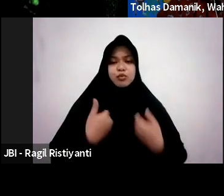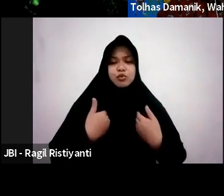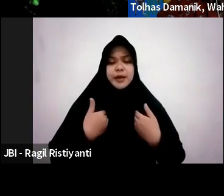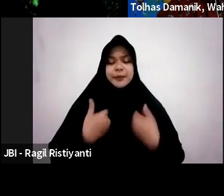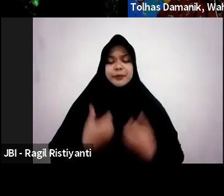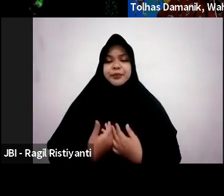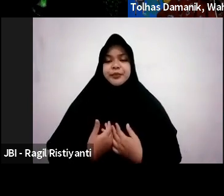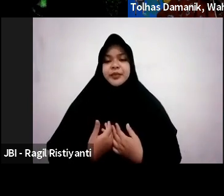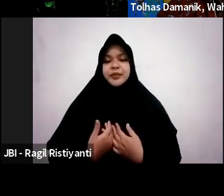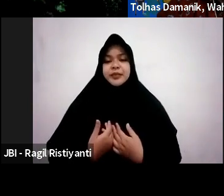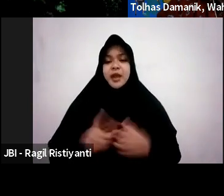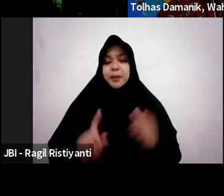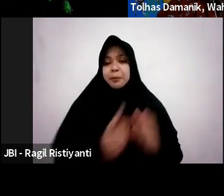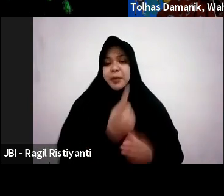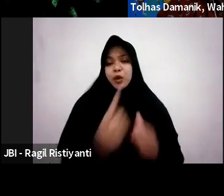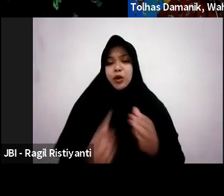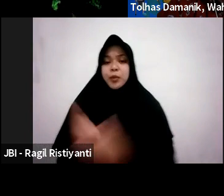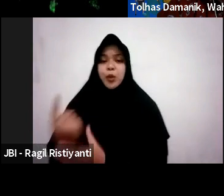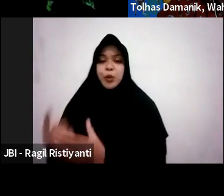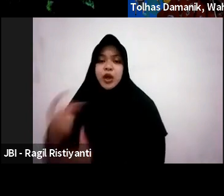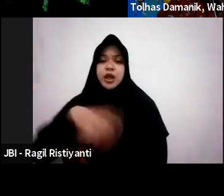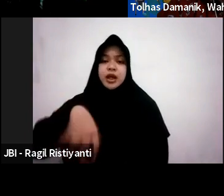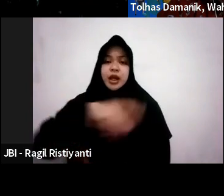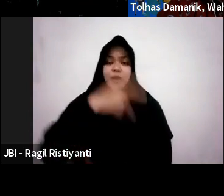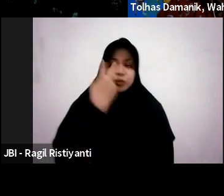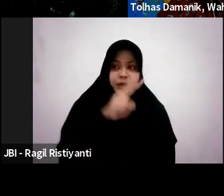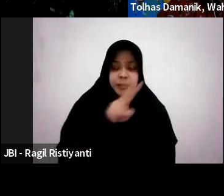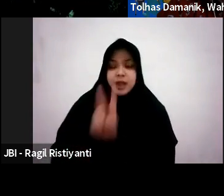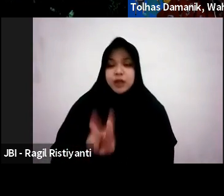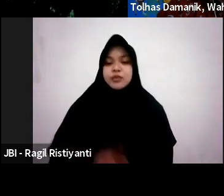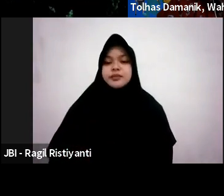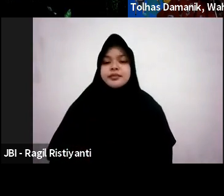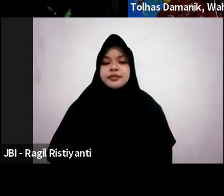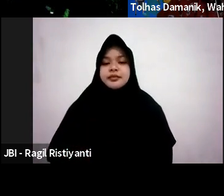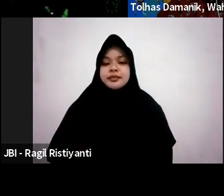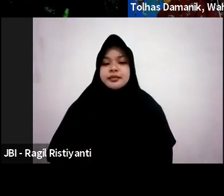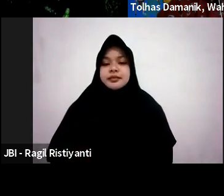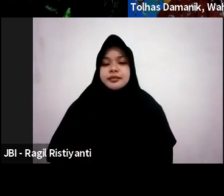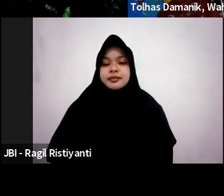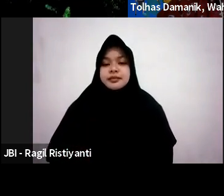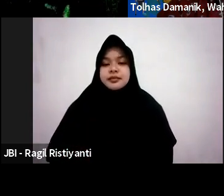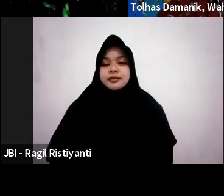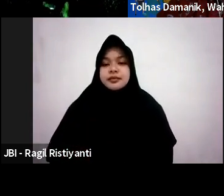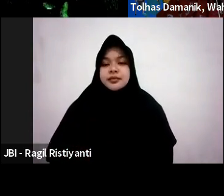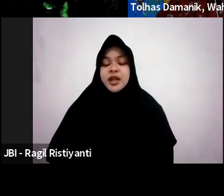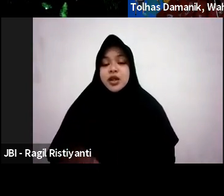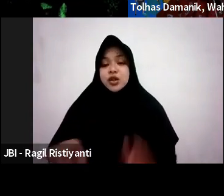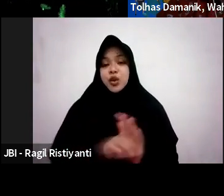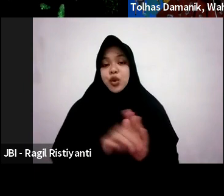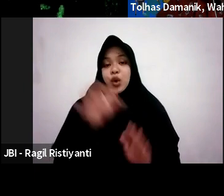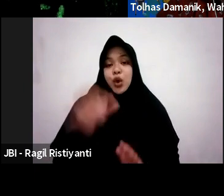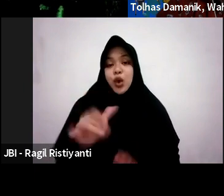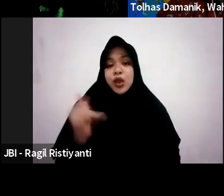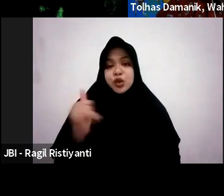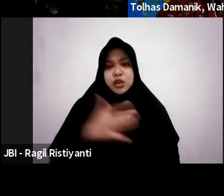Pionir Pionir di berbagai daerah dan teman-teman bisa lihat seperti karena inisiatif-inisiatif itu terjadi kok kayak misalnya kota Jogja Saya